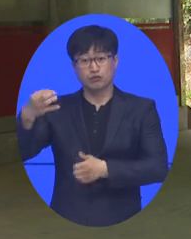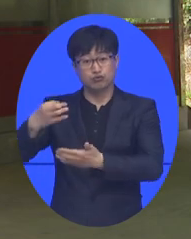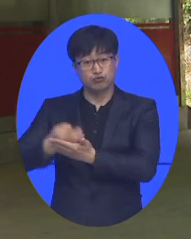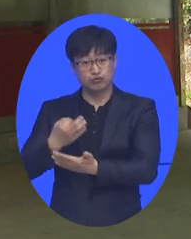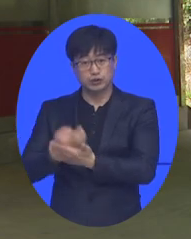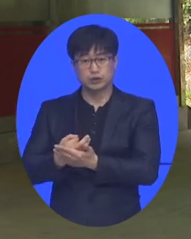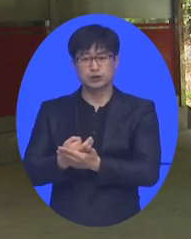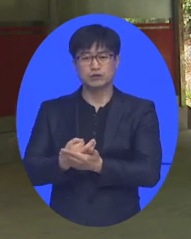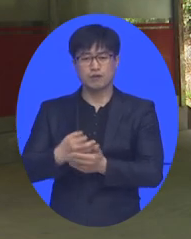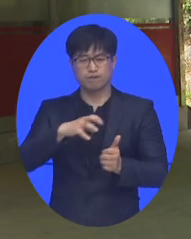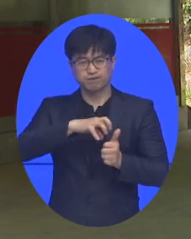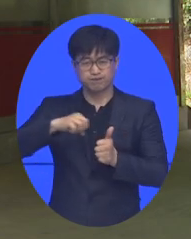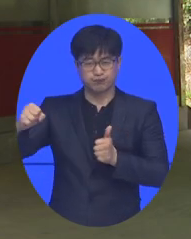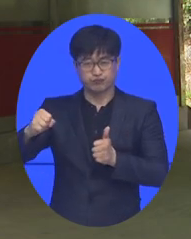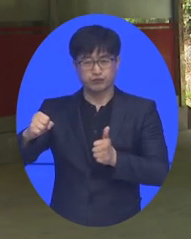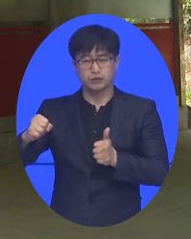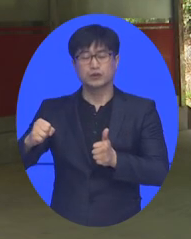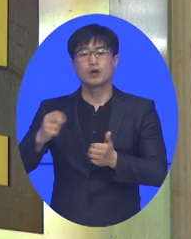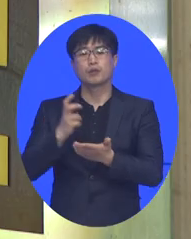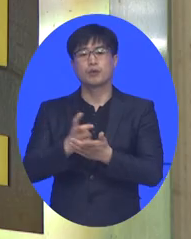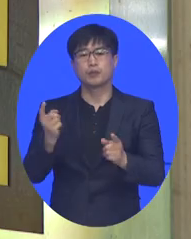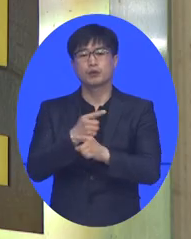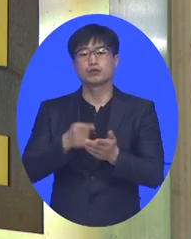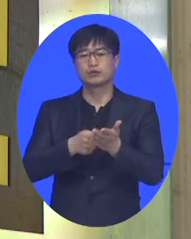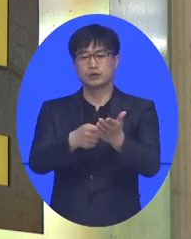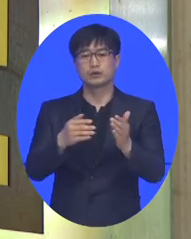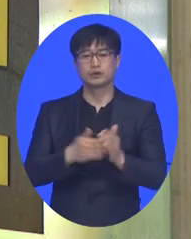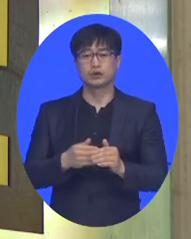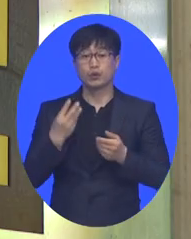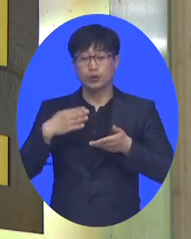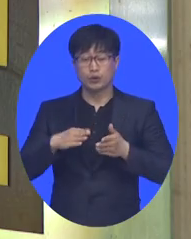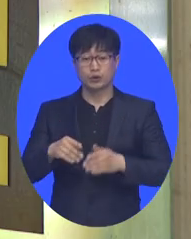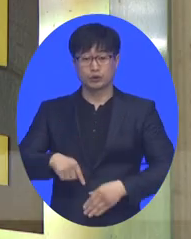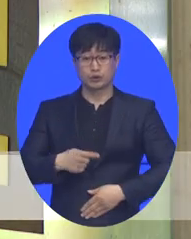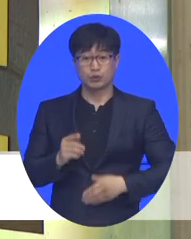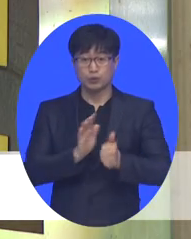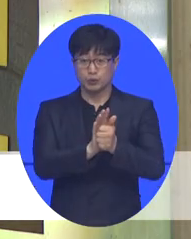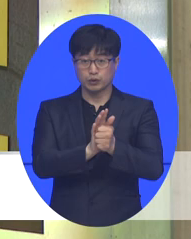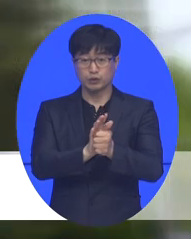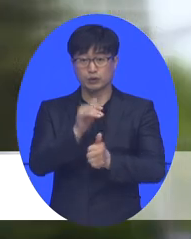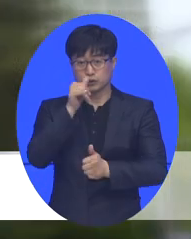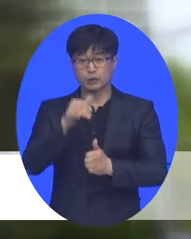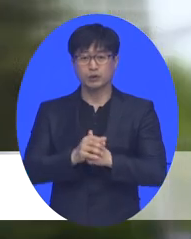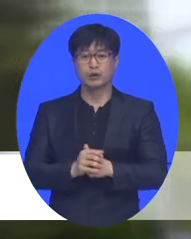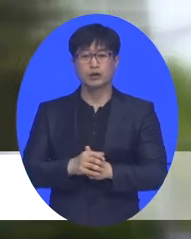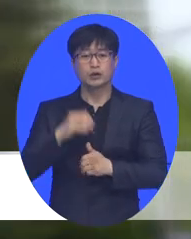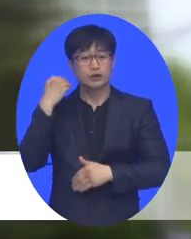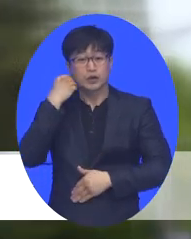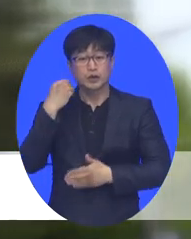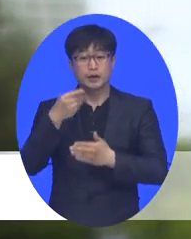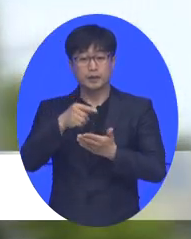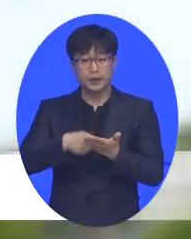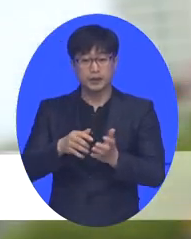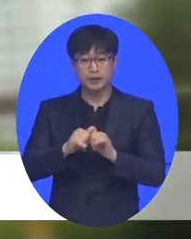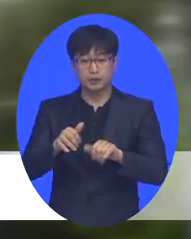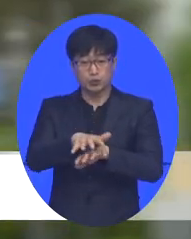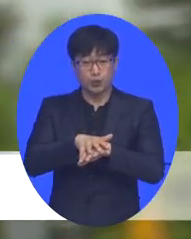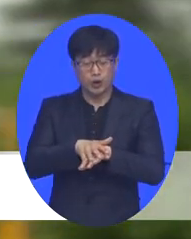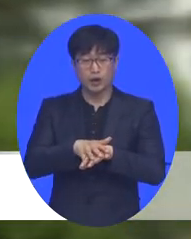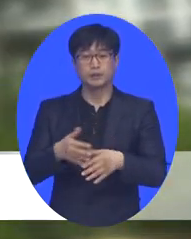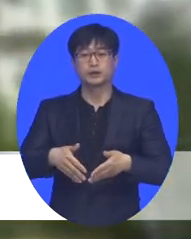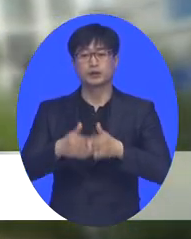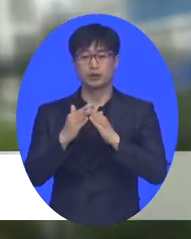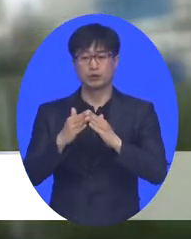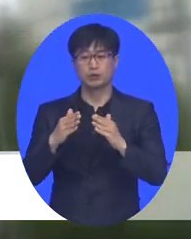이익을 몰수나 추진하도록 관련법 개정도 제의했습니다 경기도 자체 지원책도 있습니다 전세 피해자를 조합원으로